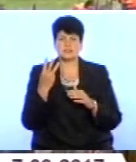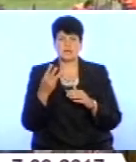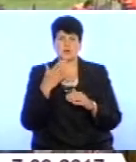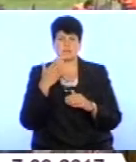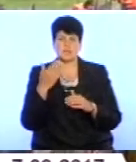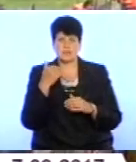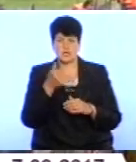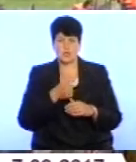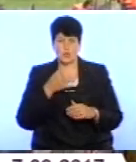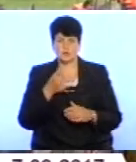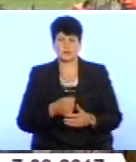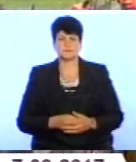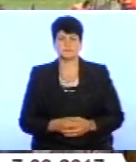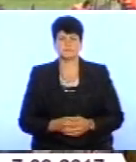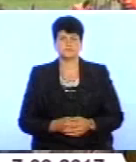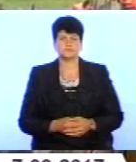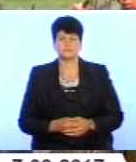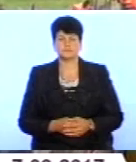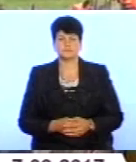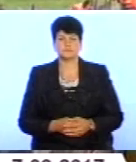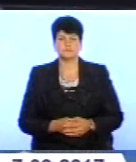Юлія Валах, Василь Панчук, Вісті ТТБ.